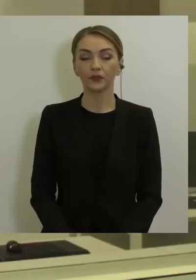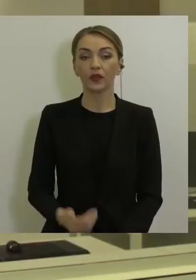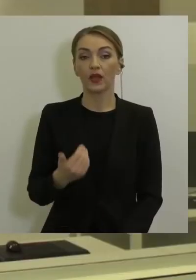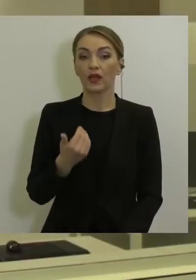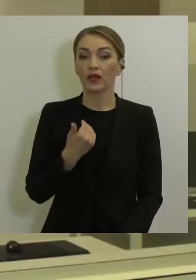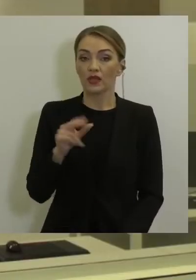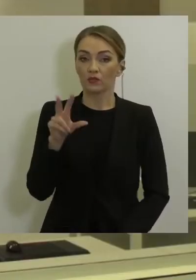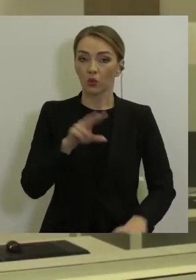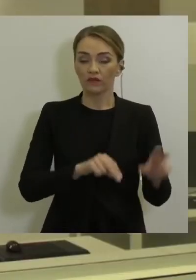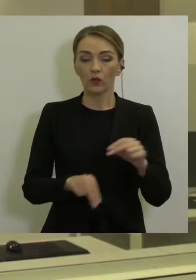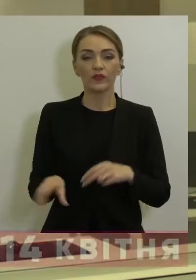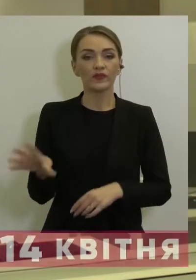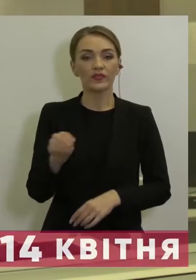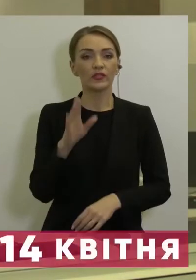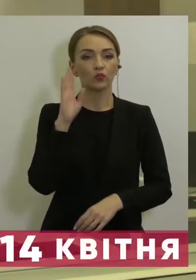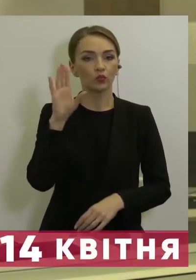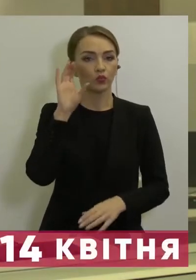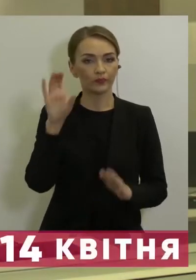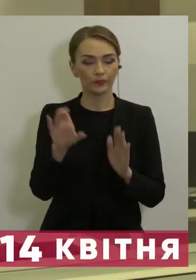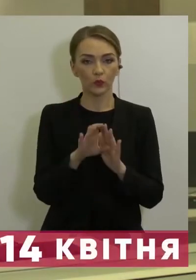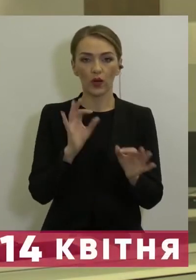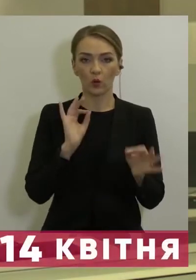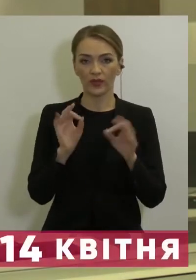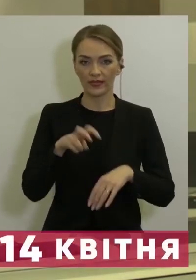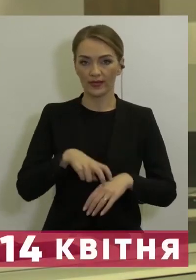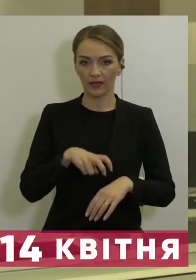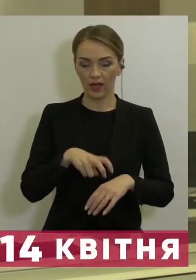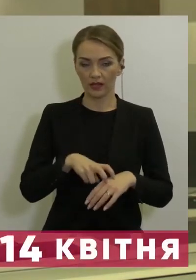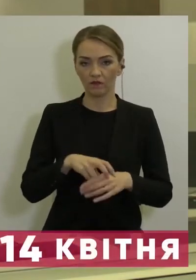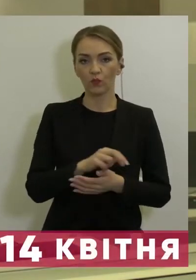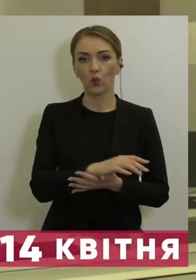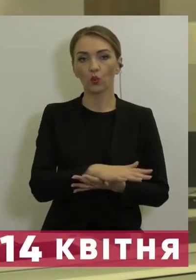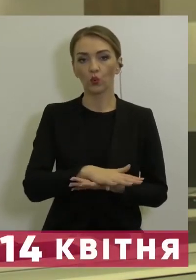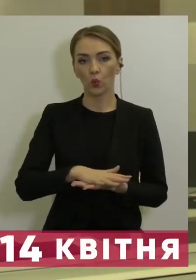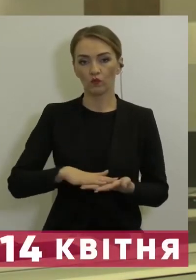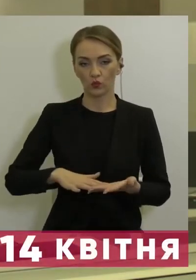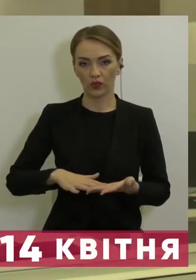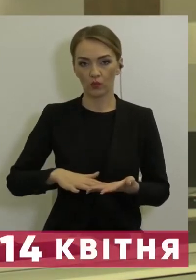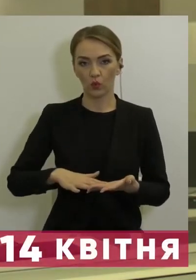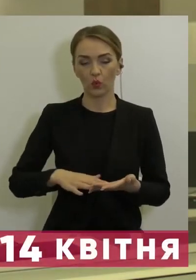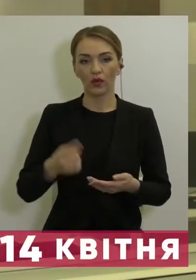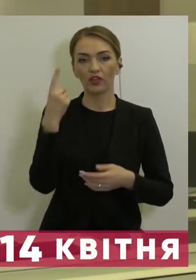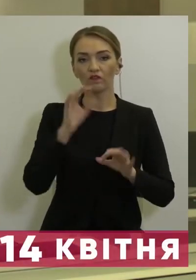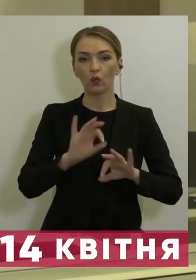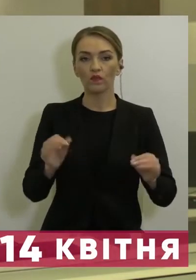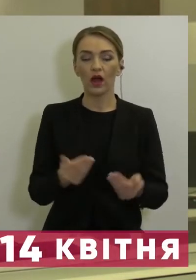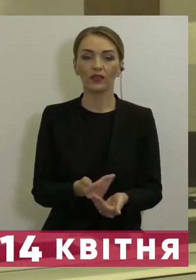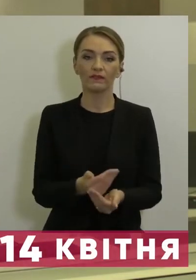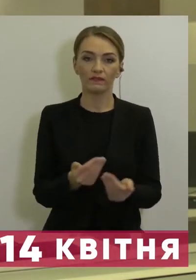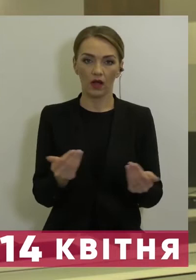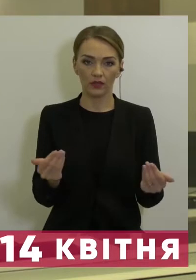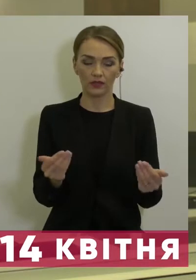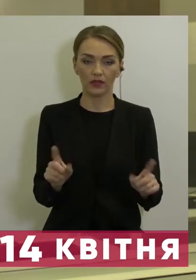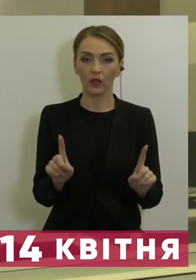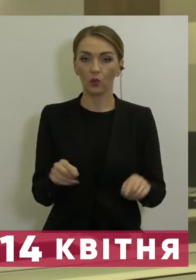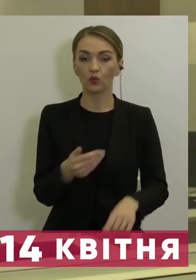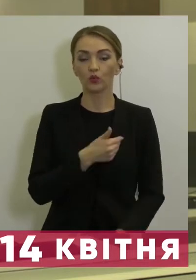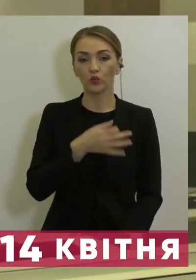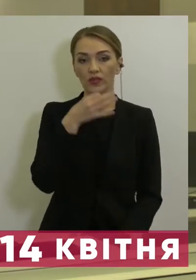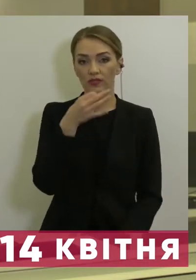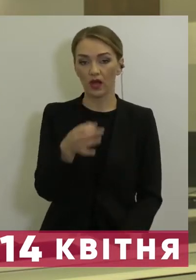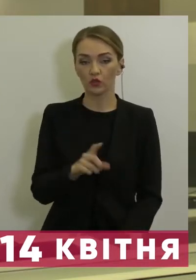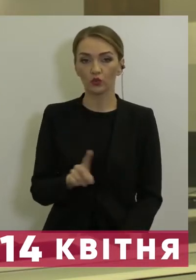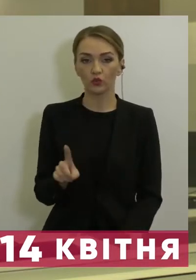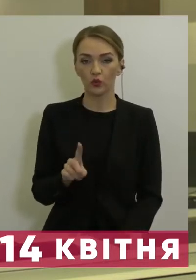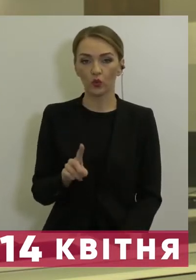Я сподіваюся, всі будуть дослуховуватись до рекомендацій лікарів і продовжуємо інформувати вас. Також хочу